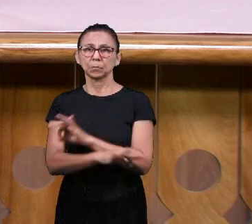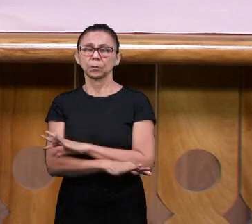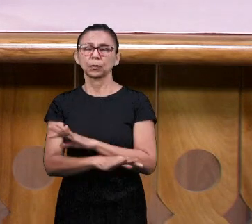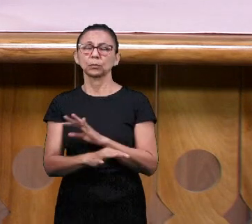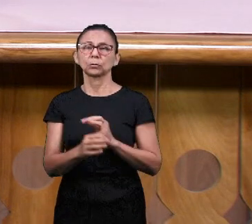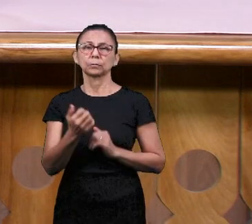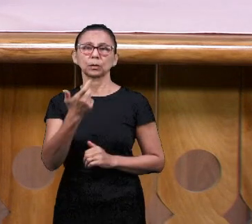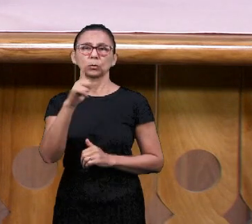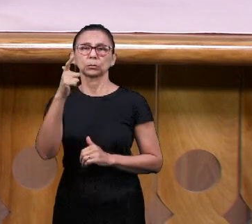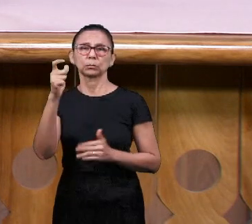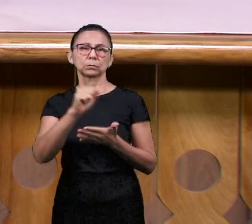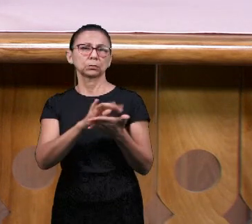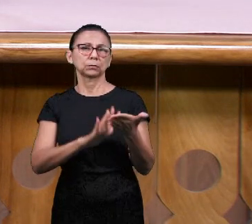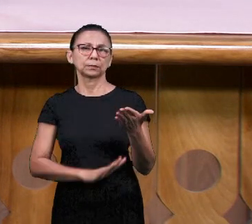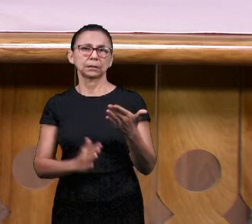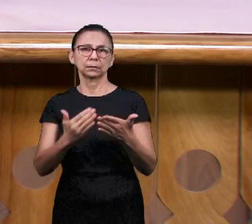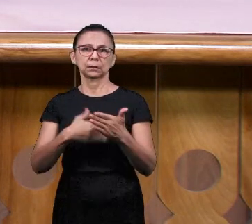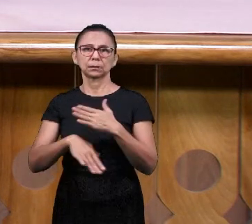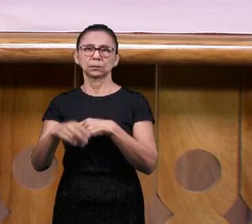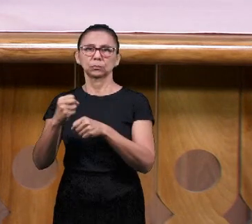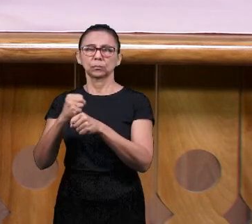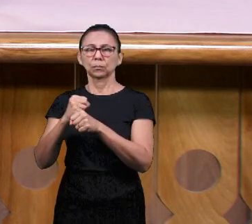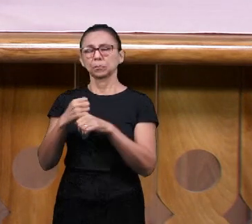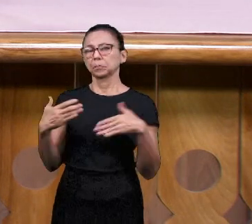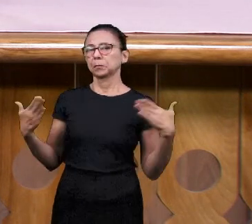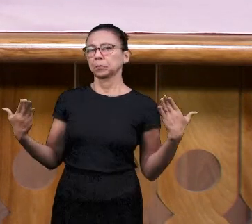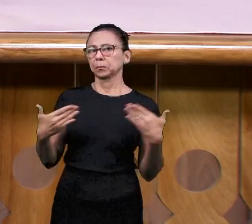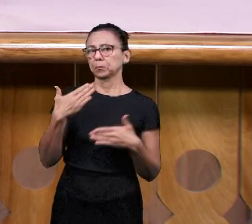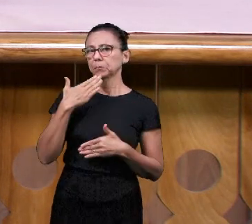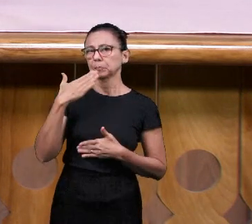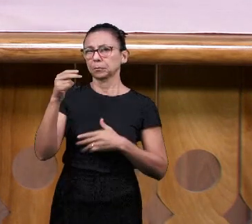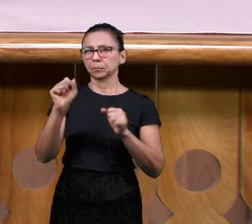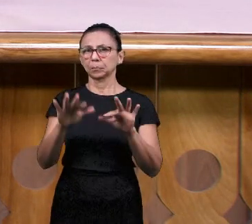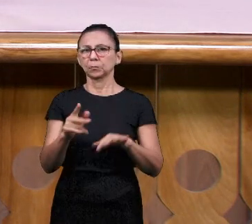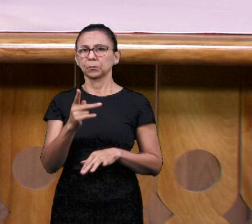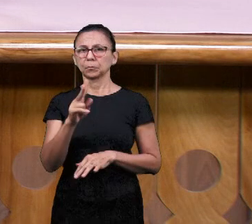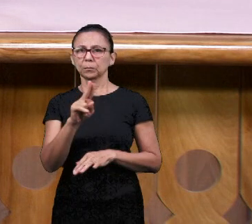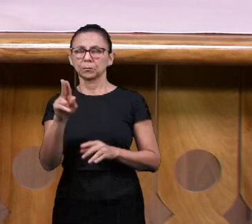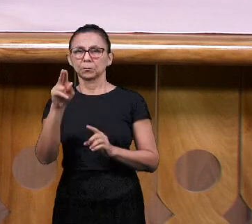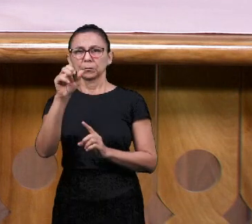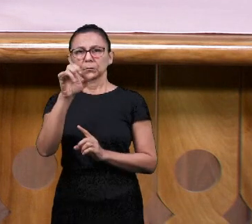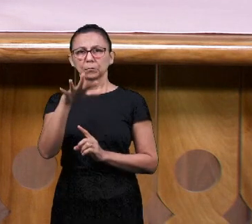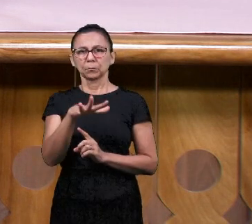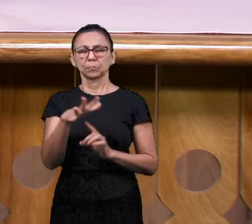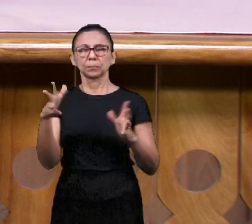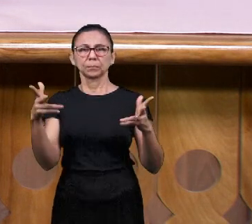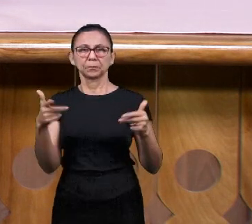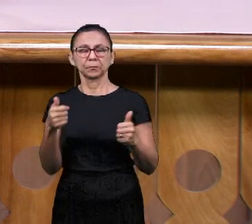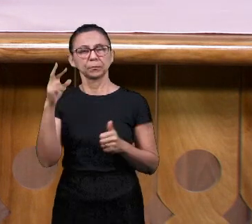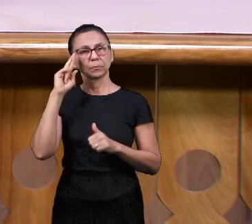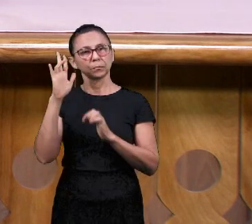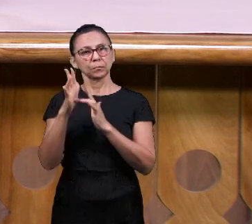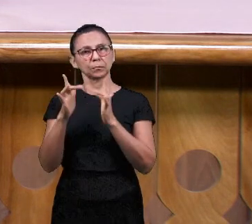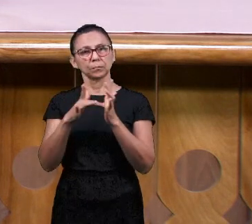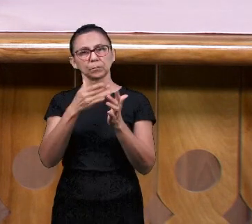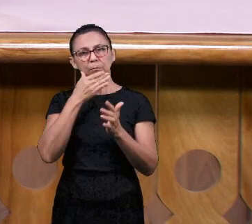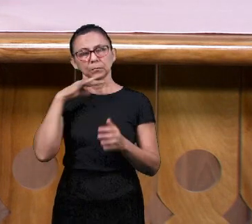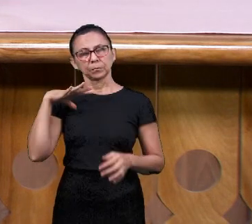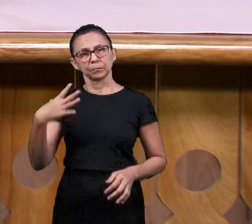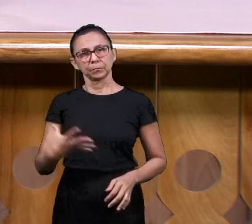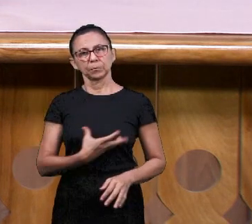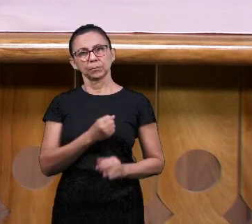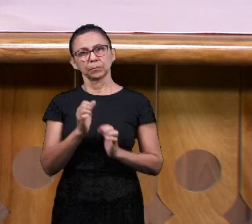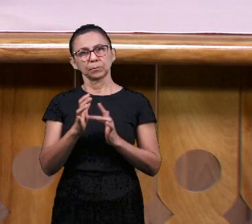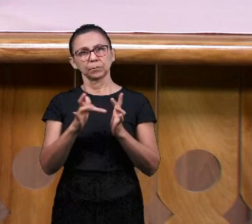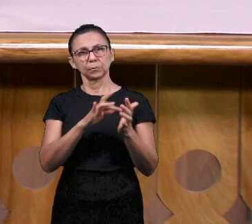autres activités qui concernent ton œuvre le jour d'aujourd'hui. Nous demandons ta bénédiction et en ton nom, nous disons que la grâce merveilleuse du